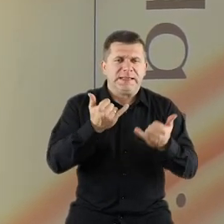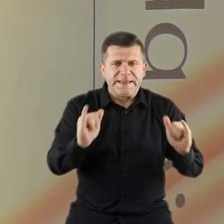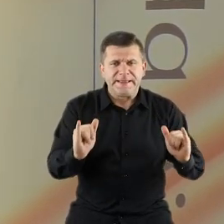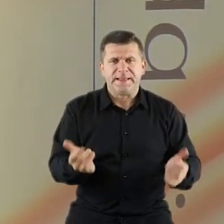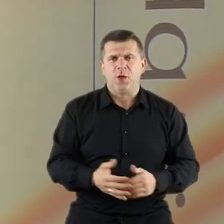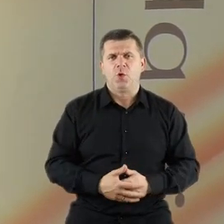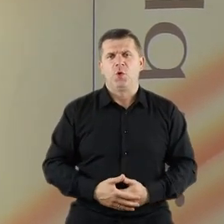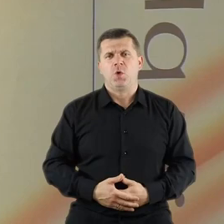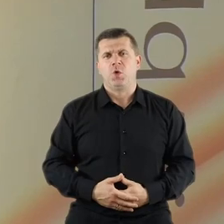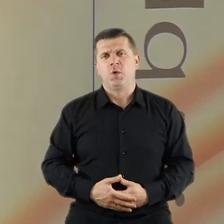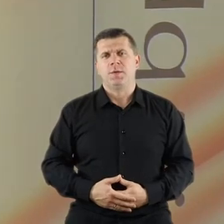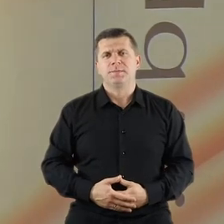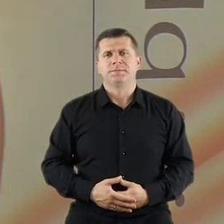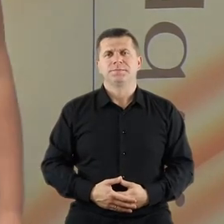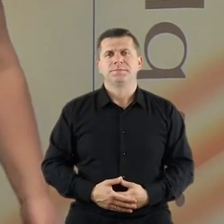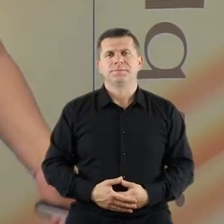innym